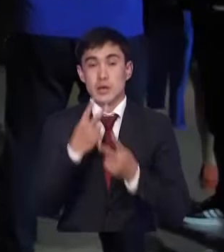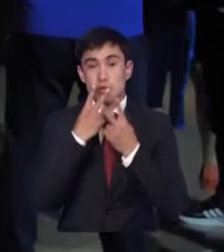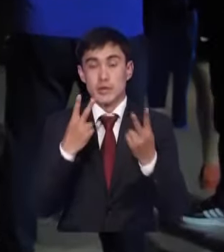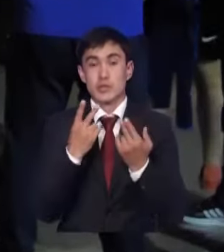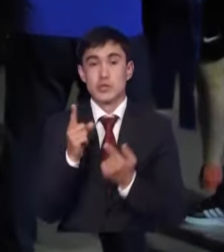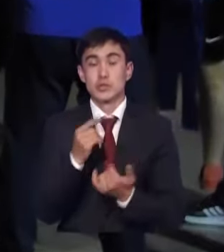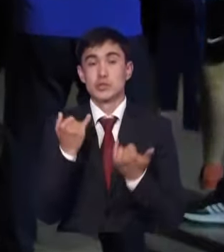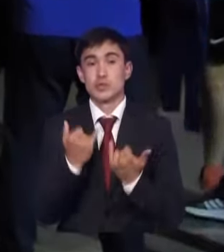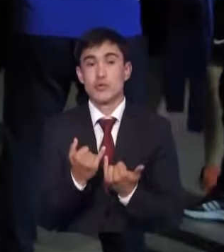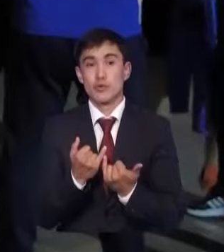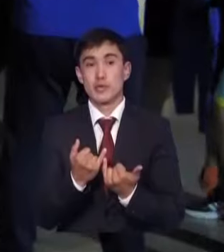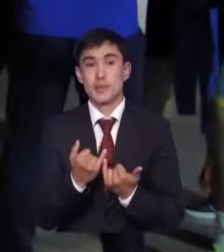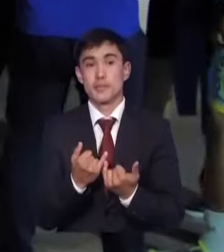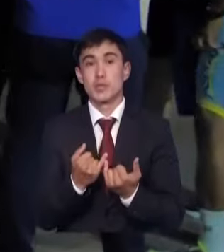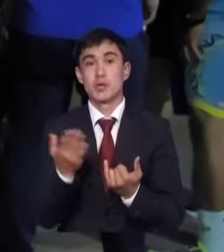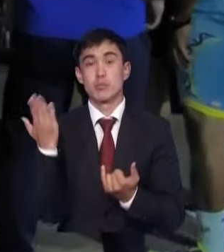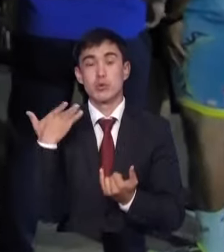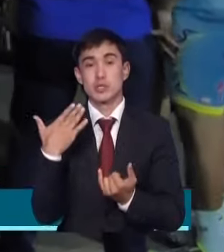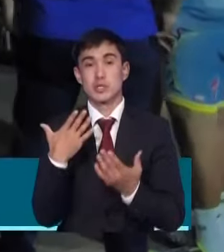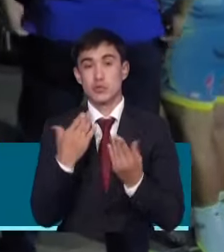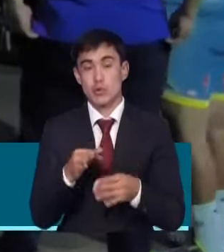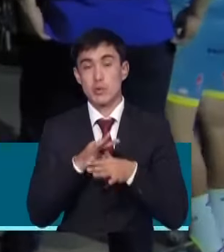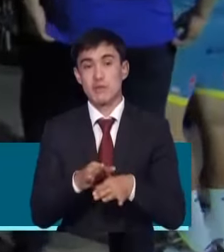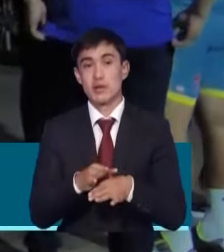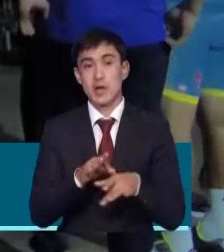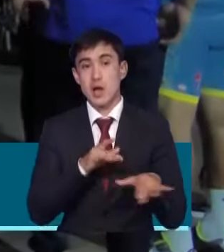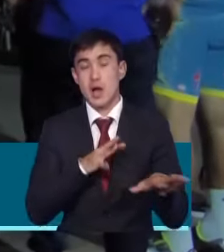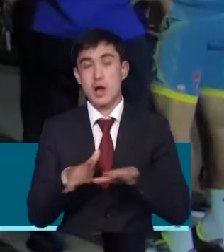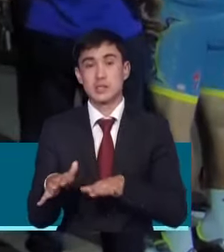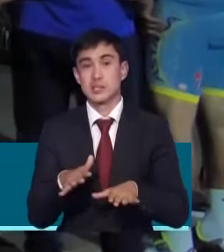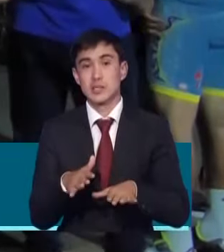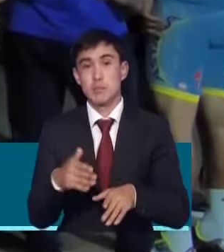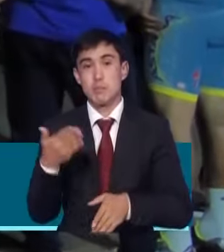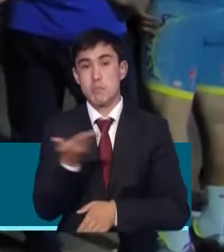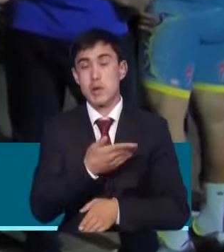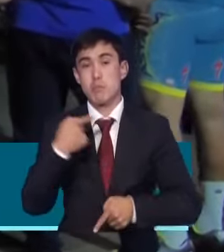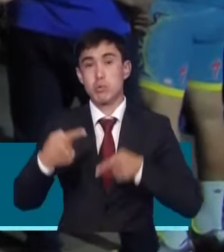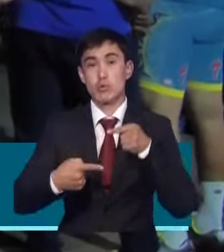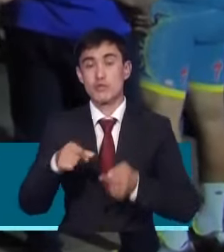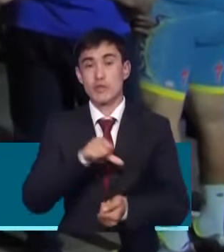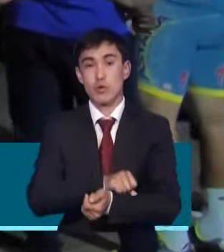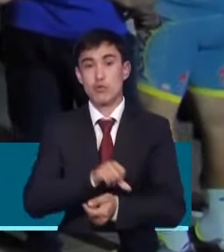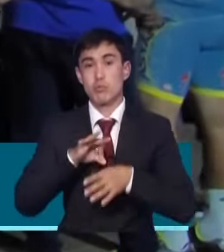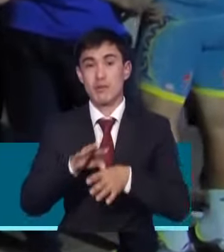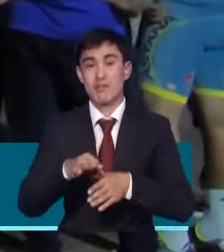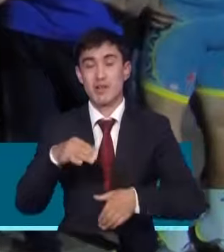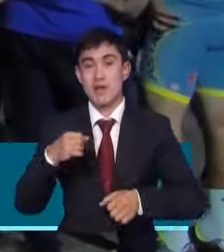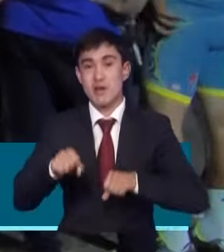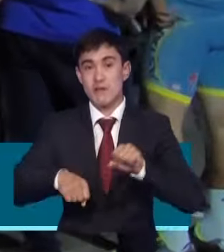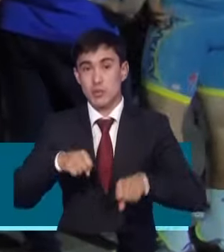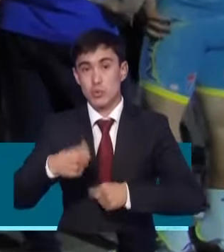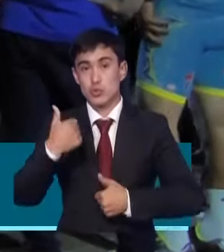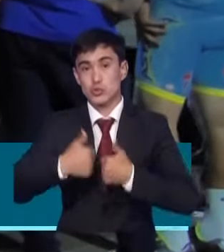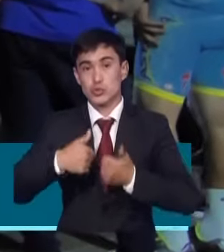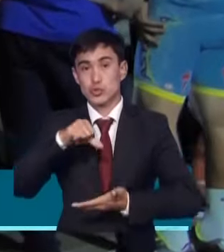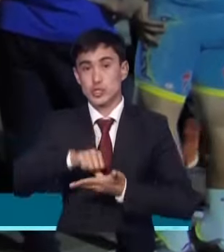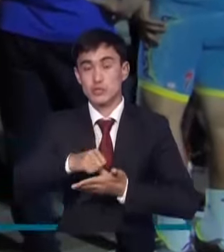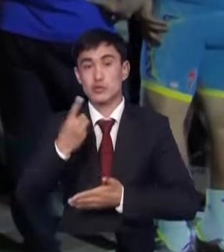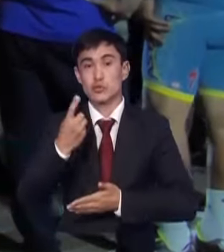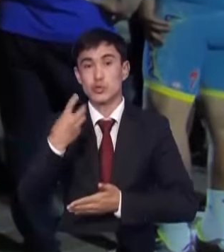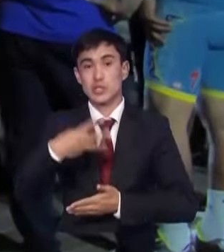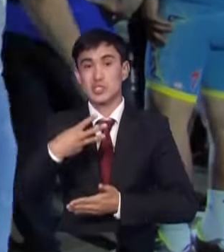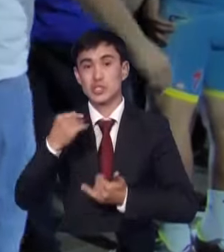мы тот раз в днем провели в рамках акции «Мы против наркотиков» провели велопробег. Участвовало более 130